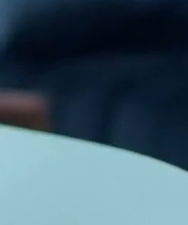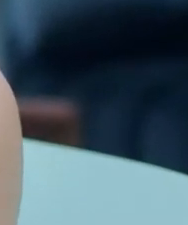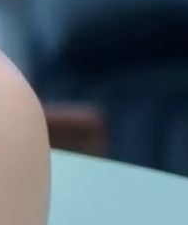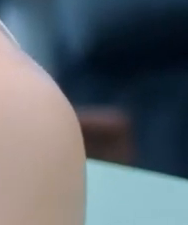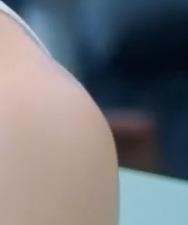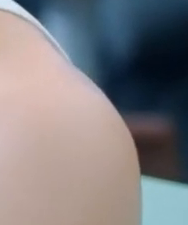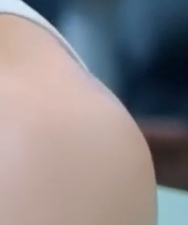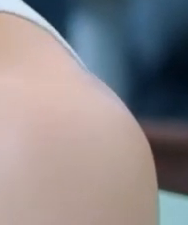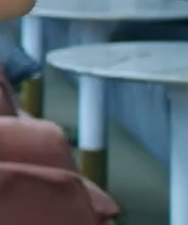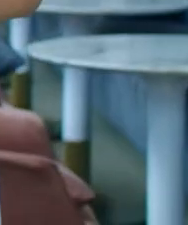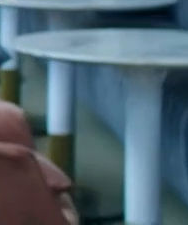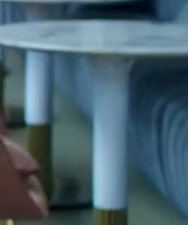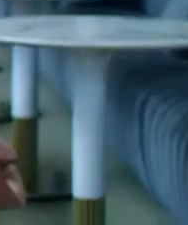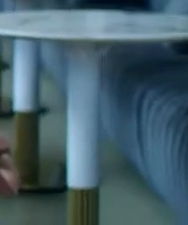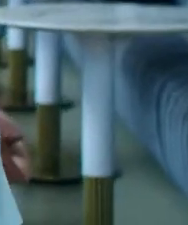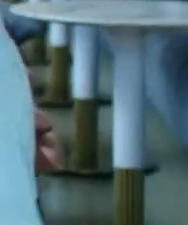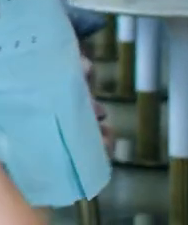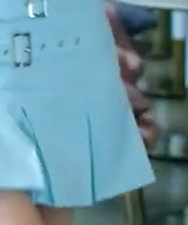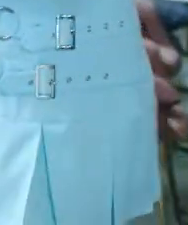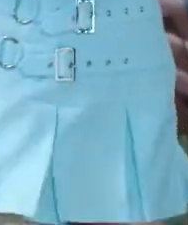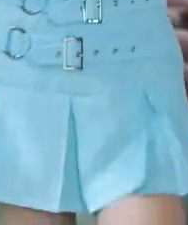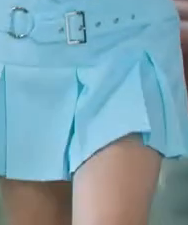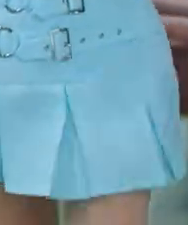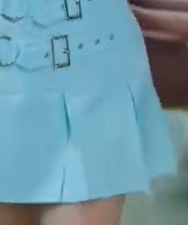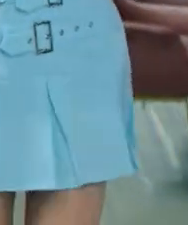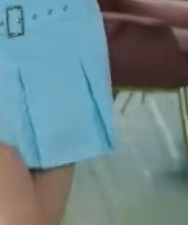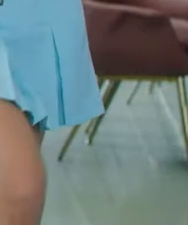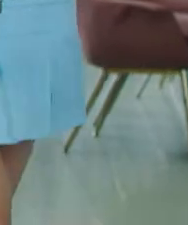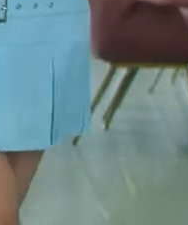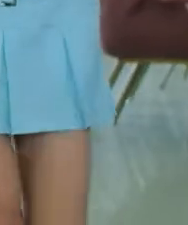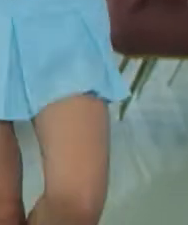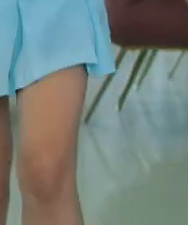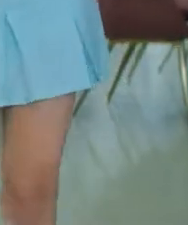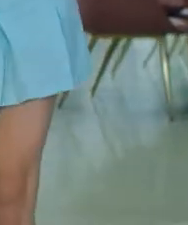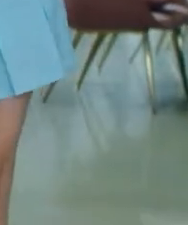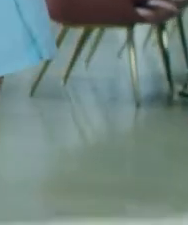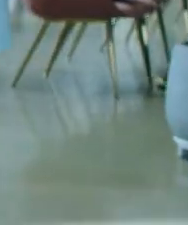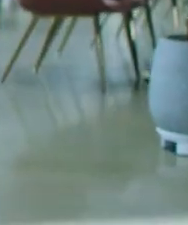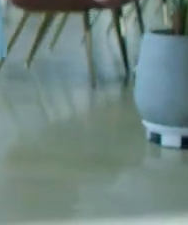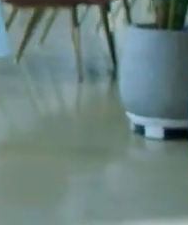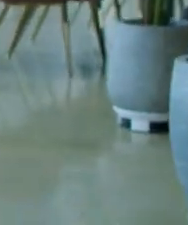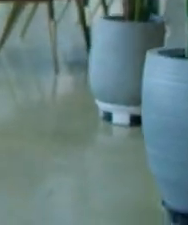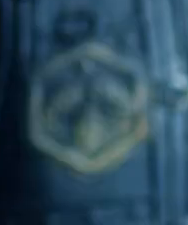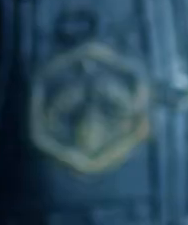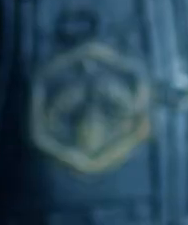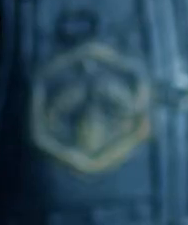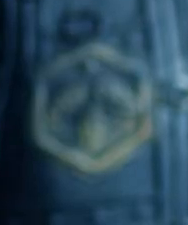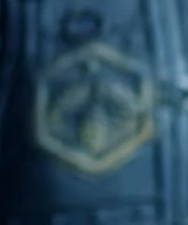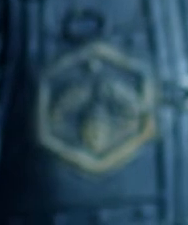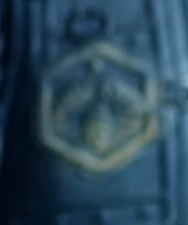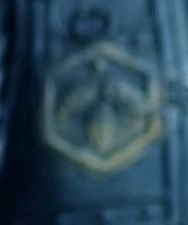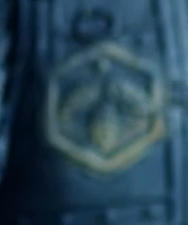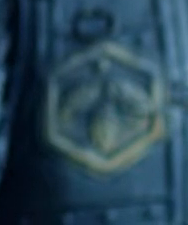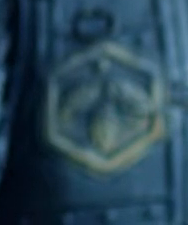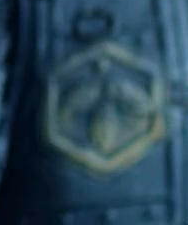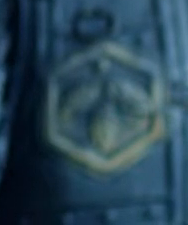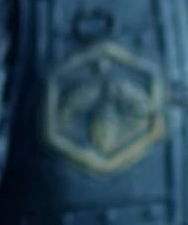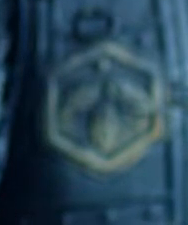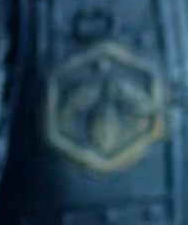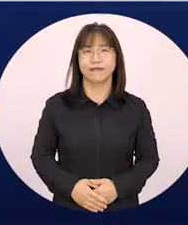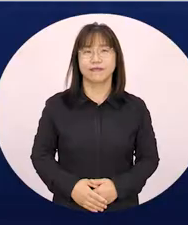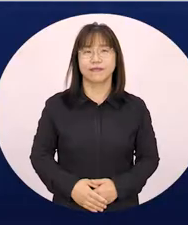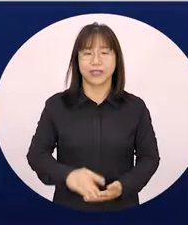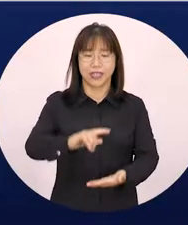애정한다, 착한 용기. 애착 용기와 함께 깨끗한 지구로 역주행해요. 난 여기.